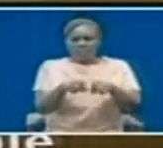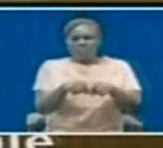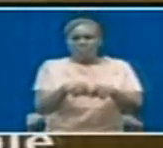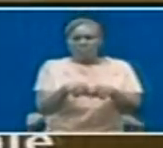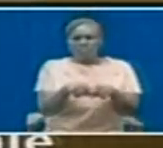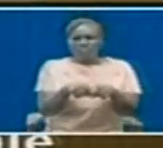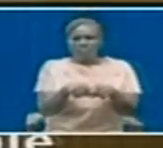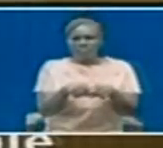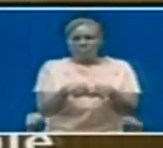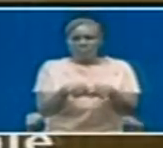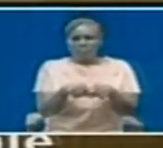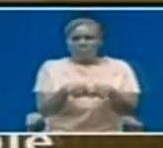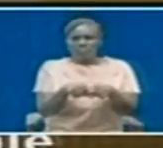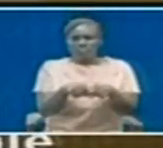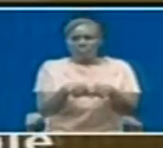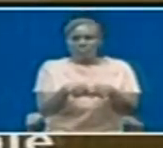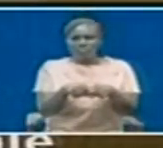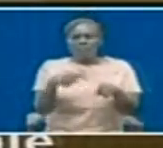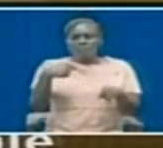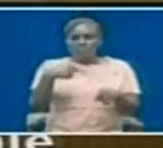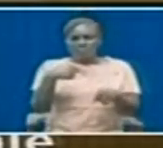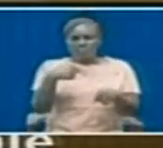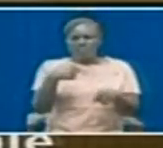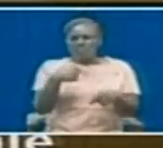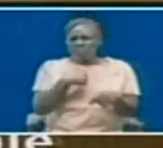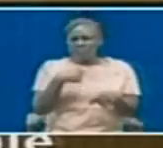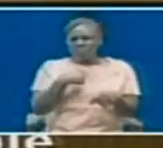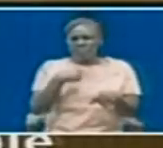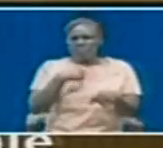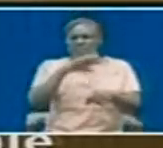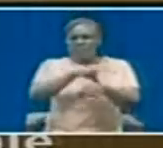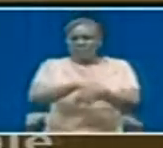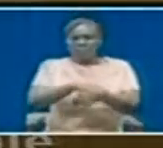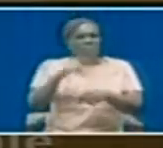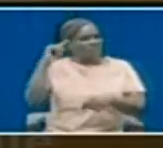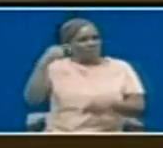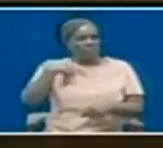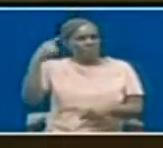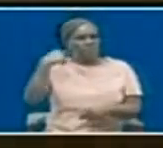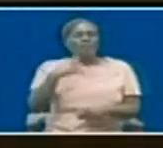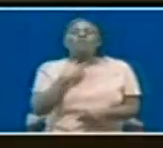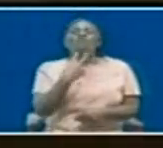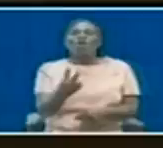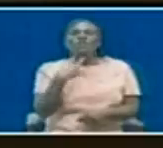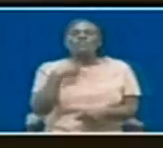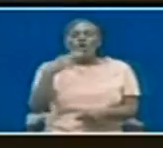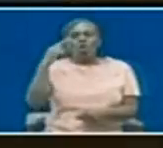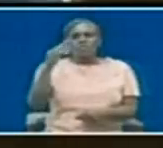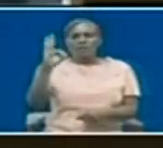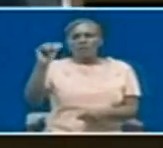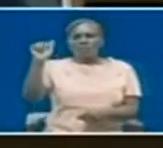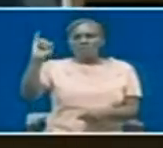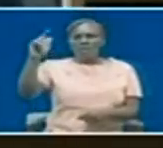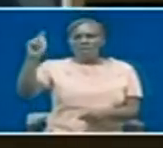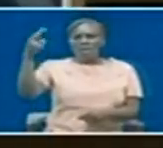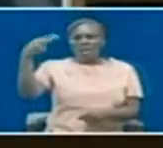elfan alchukudiane kama mine mkwa nimechukwa na wazimu. Sauti yake Faith Wairimu